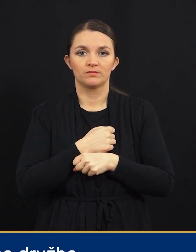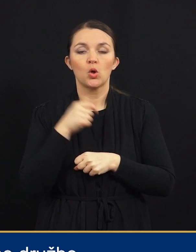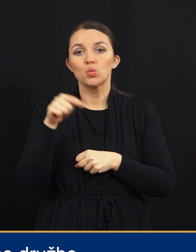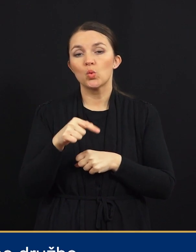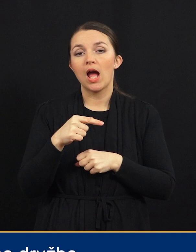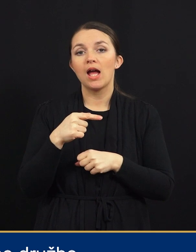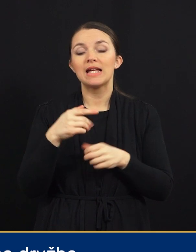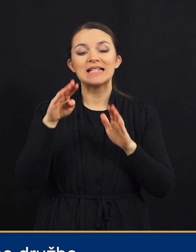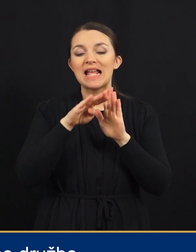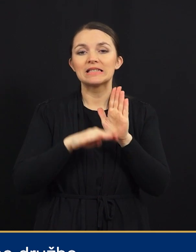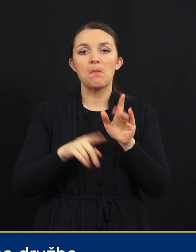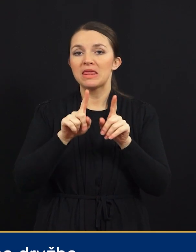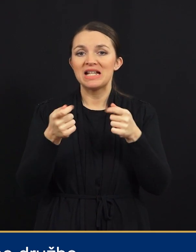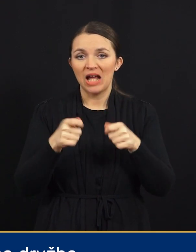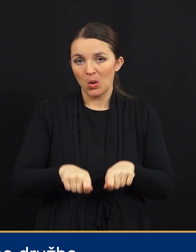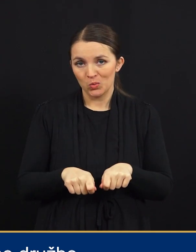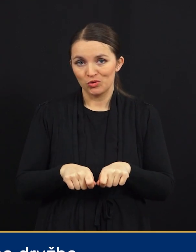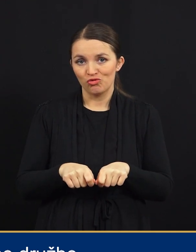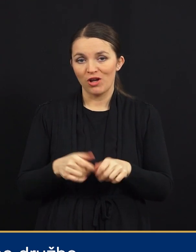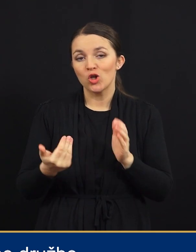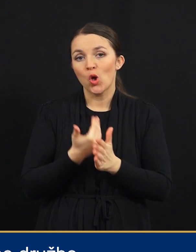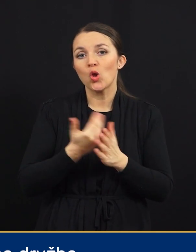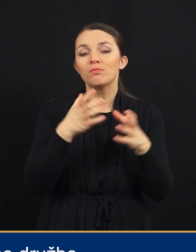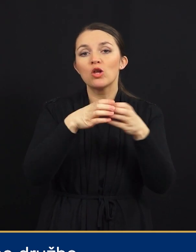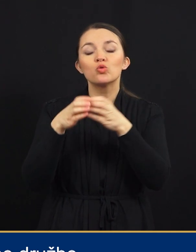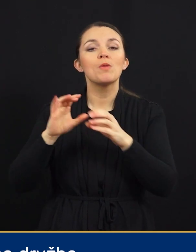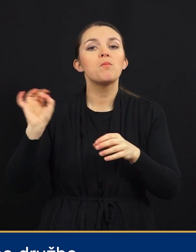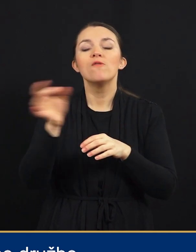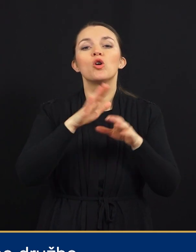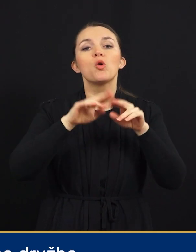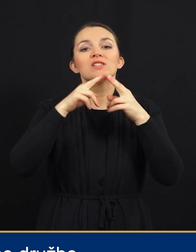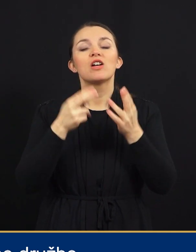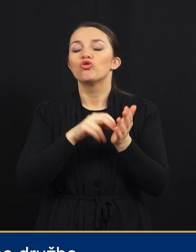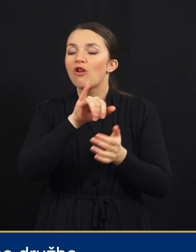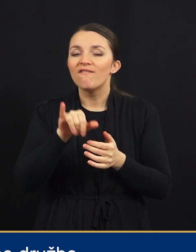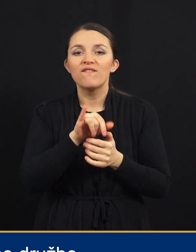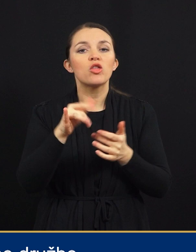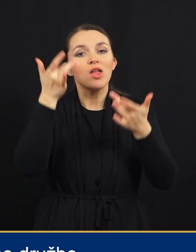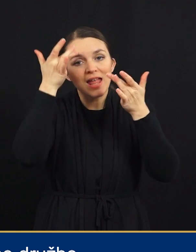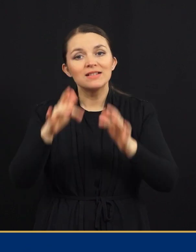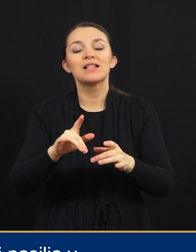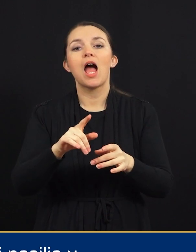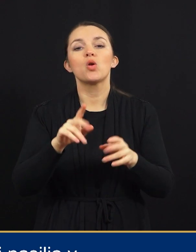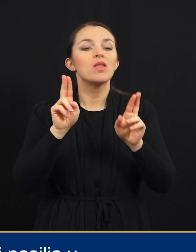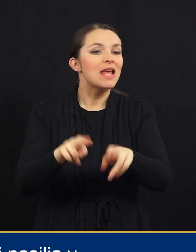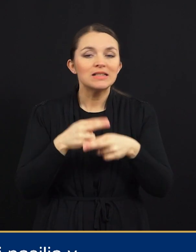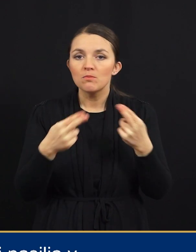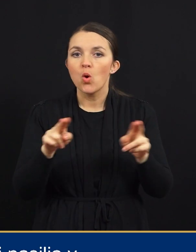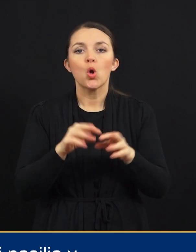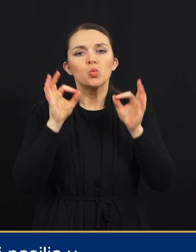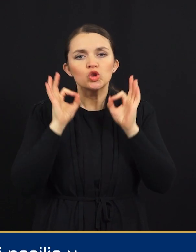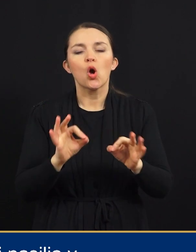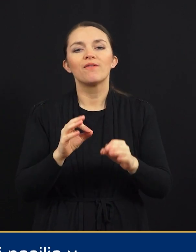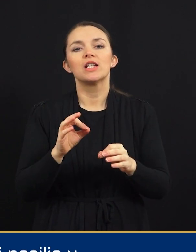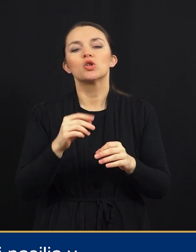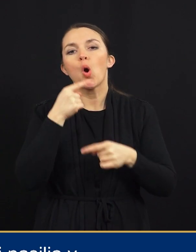Tu se seznam ne zaključi. Sodobne družbe povsod po svetu še vedno ne znajo in ne zmorejo